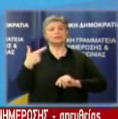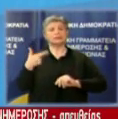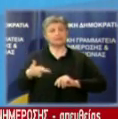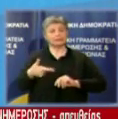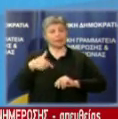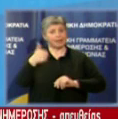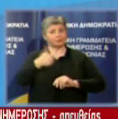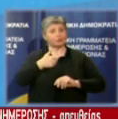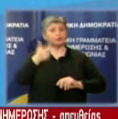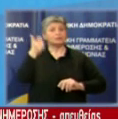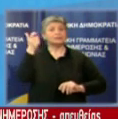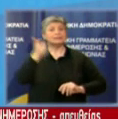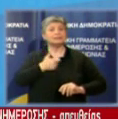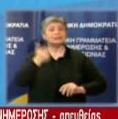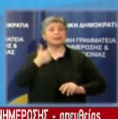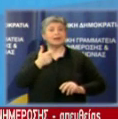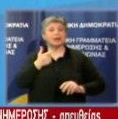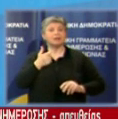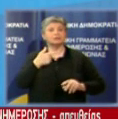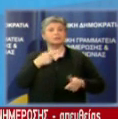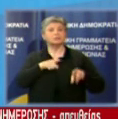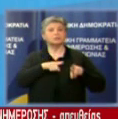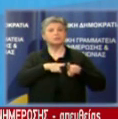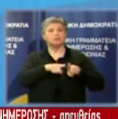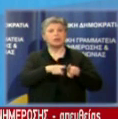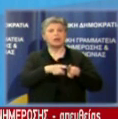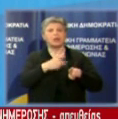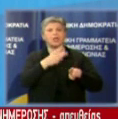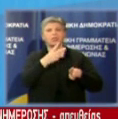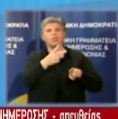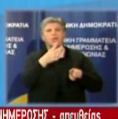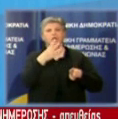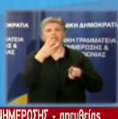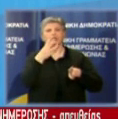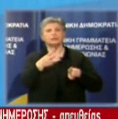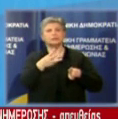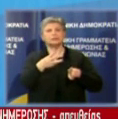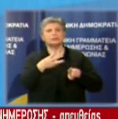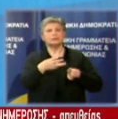Το μέτρο αυτό έχει ήδη ληφθεί.